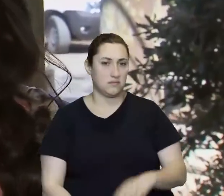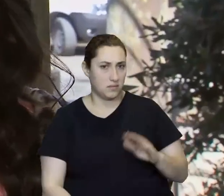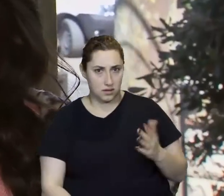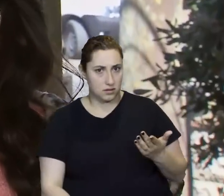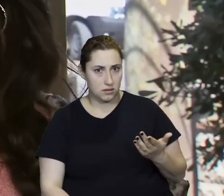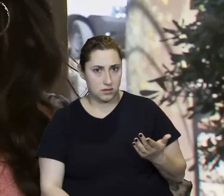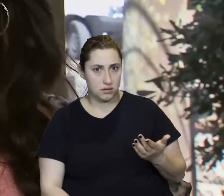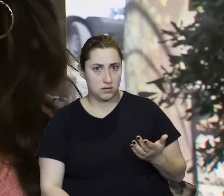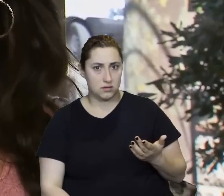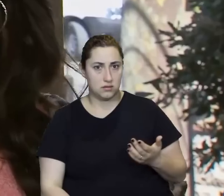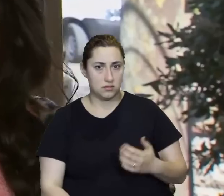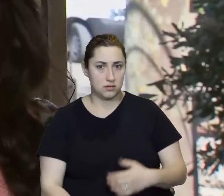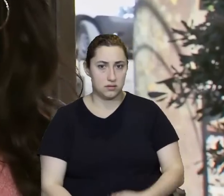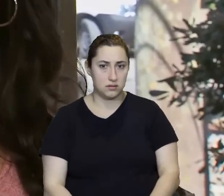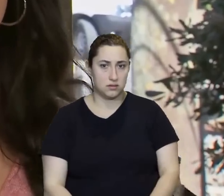Nasıl yani?